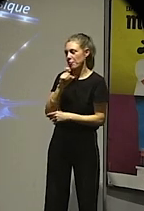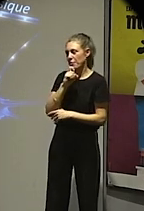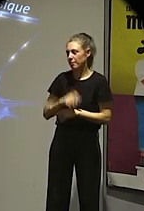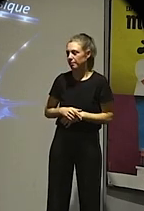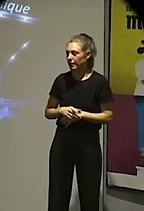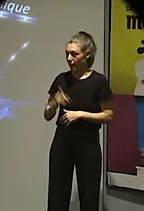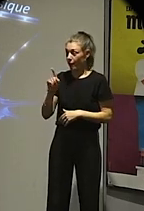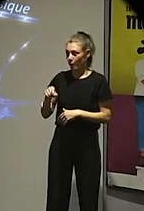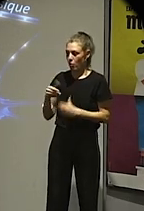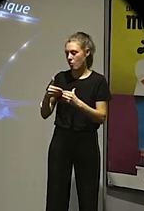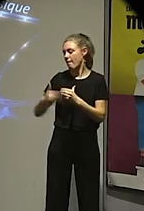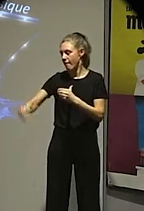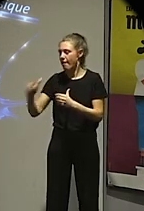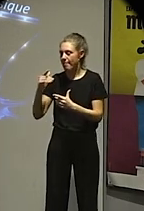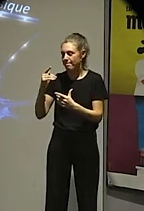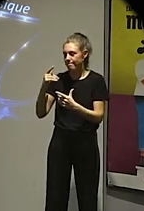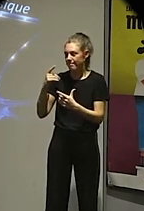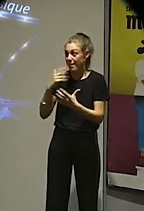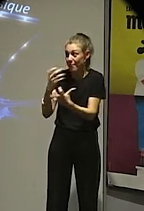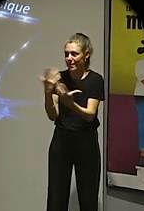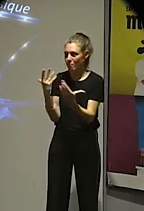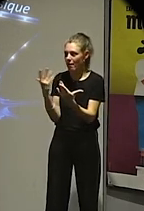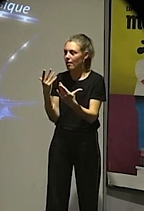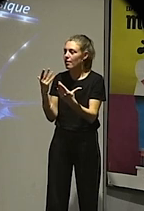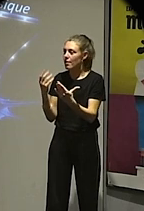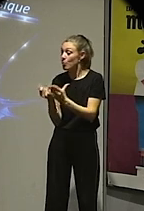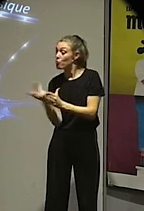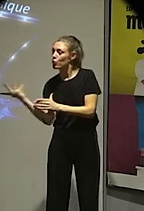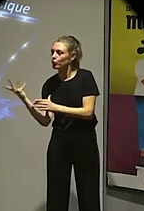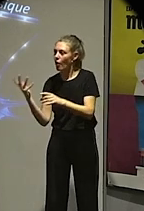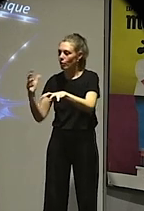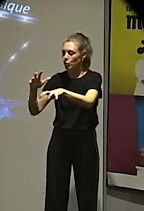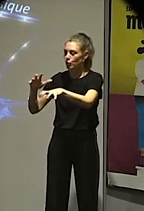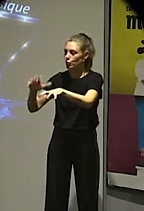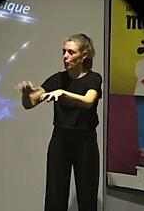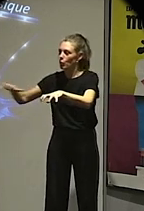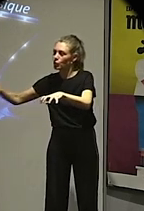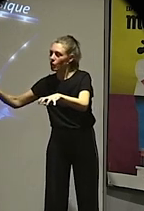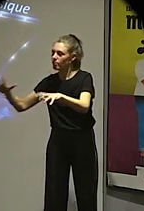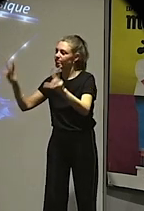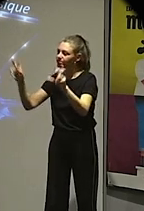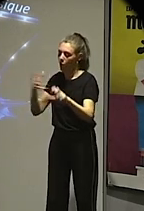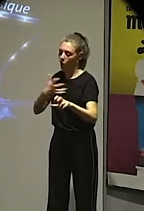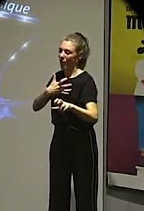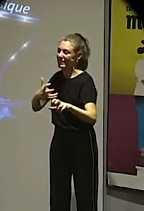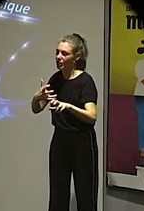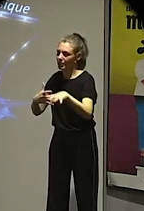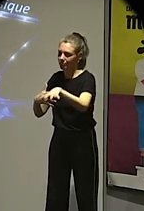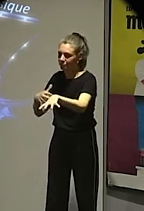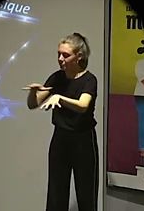comparant des endroits où on va le faire qui vont se ressembler sur l'environnement physique, mais qui auront des valeurs véhiculées différentes ou